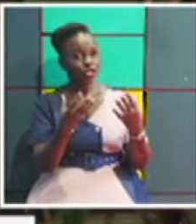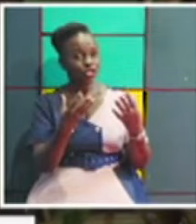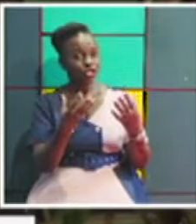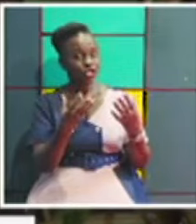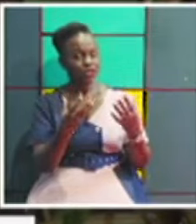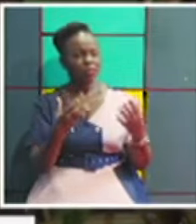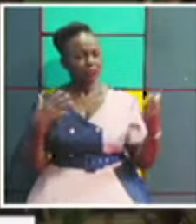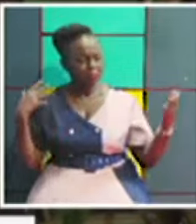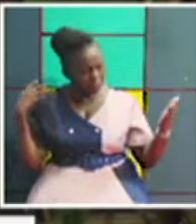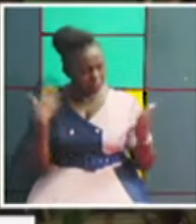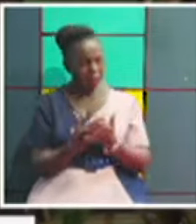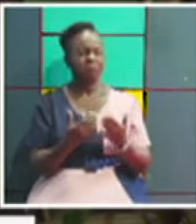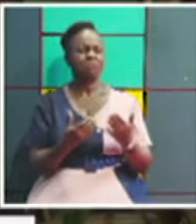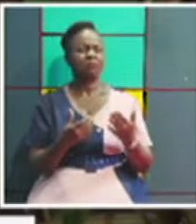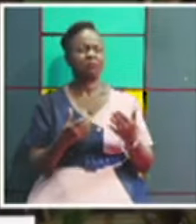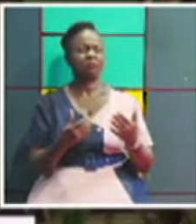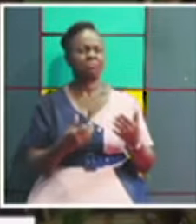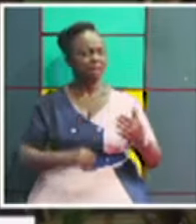abadde awagira